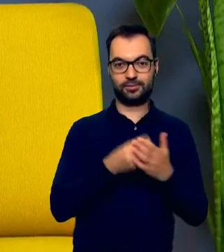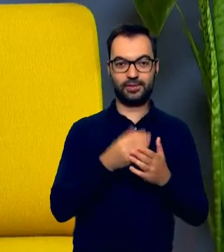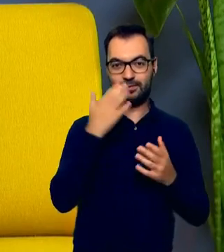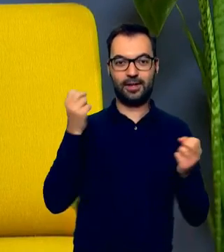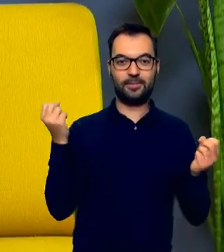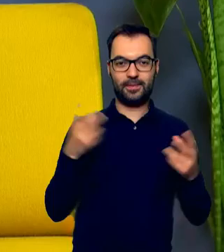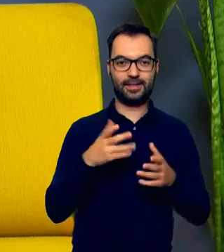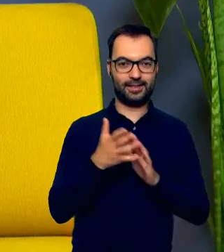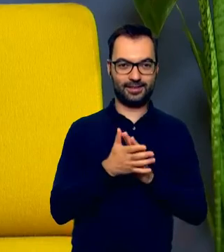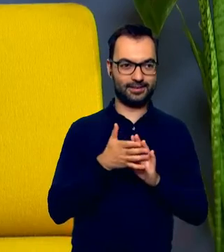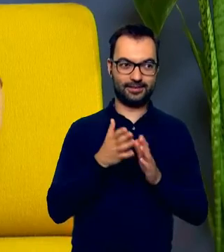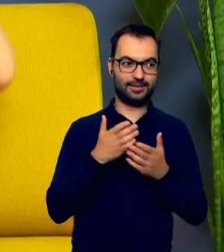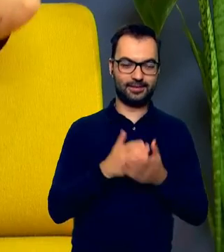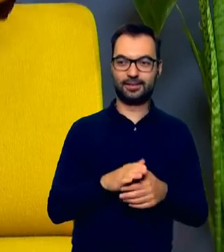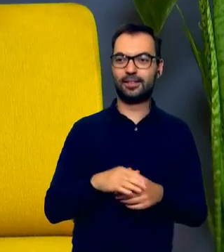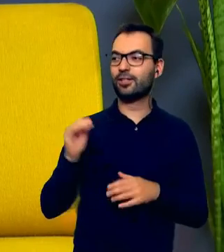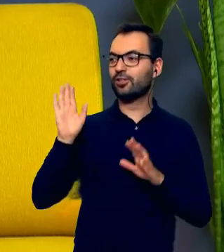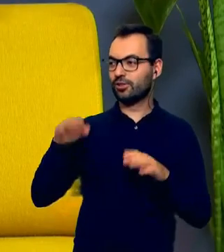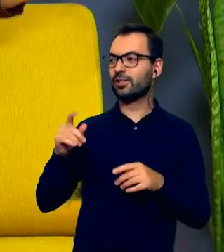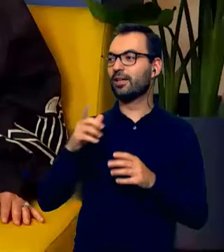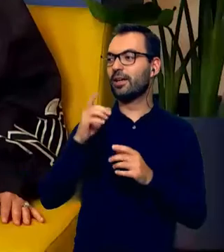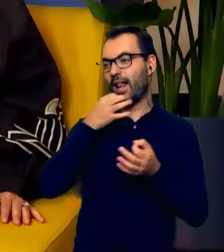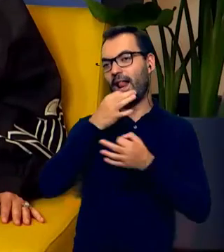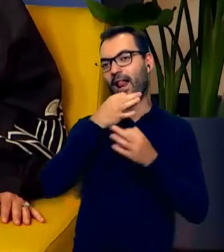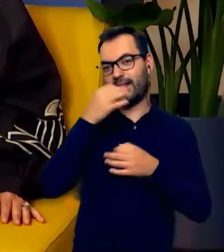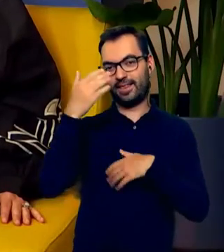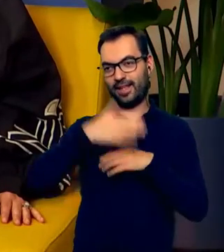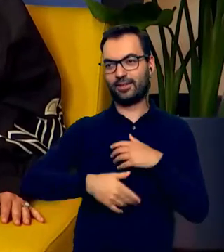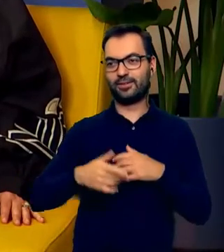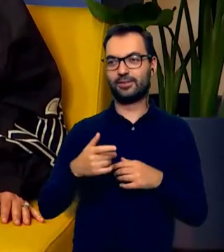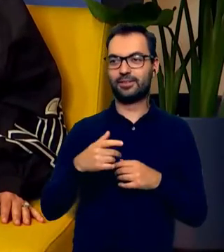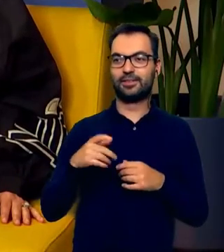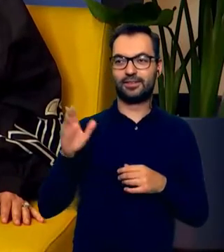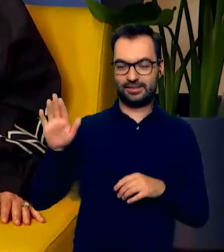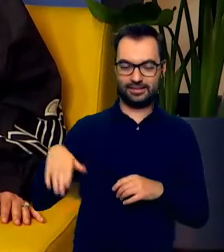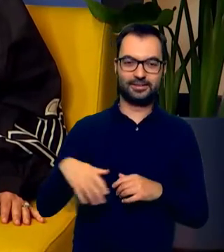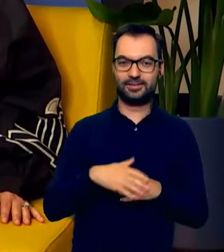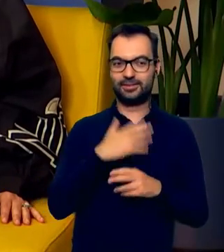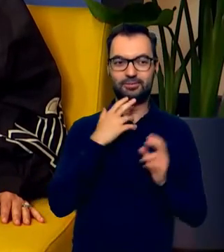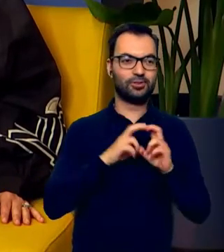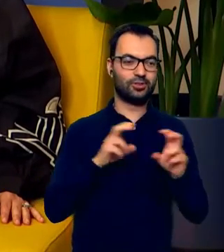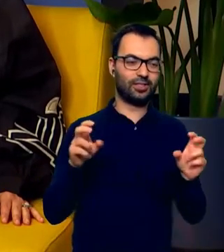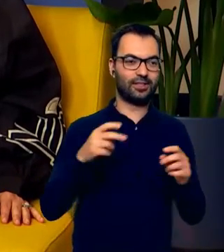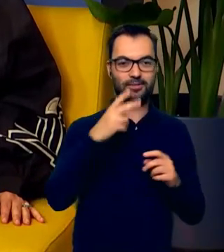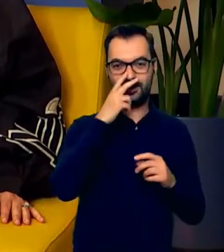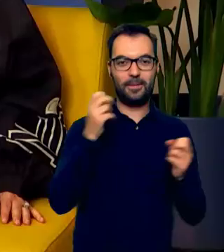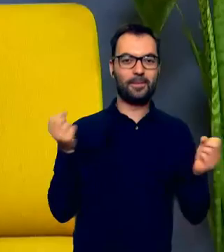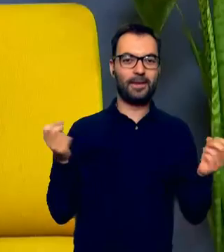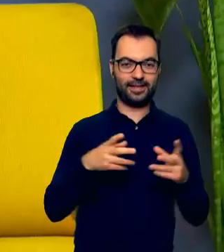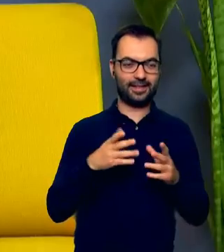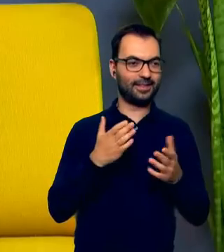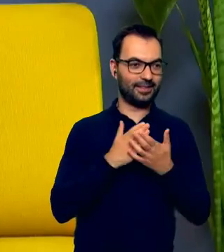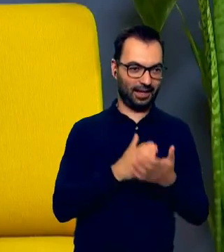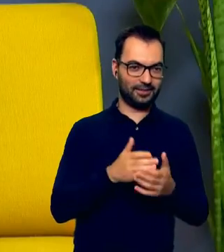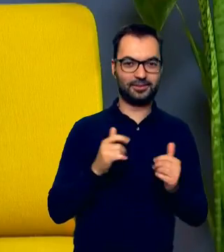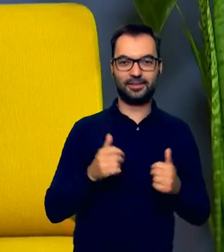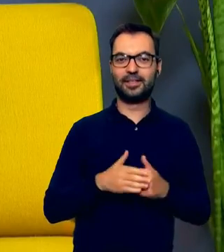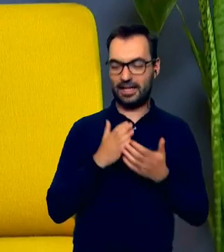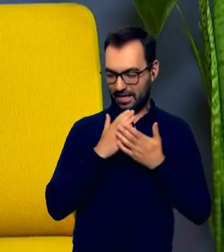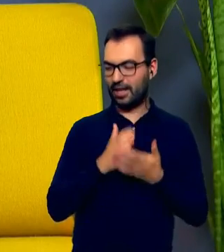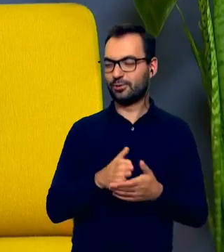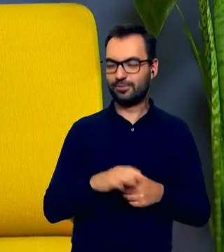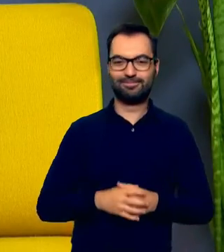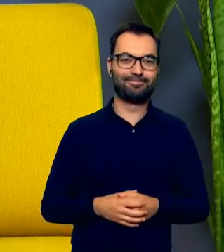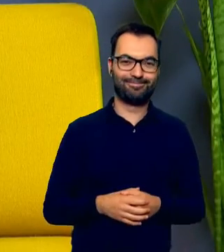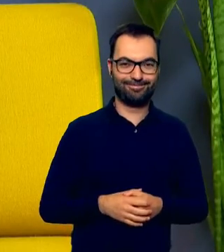wiem, jak Bernard sobie radził. Ale Agnieszka zostanie, jeszcze będzie mogła cię przepytywać tutaj. Nie miałam czasu, nie miałam czasu patrzeć, jak Bernard sobie radzi. Więc